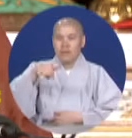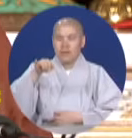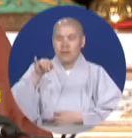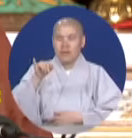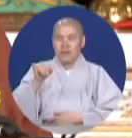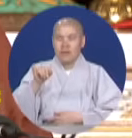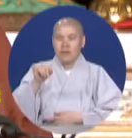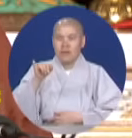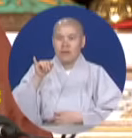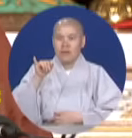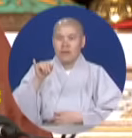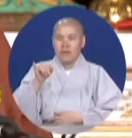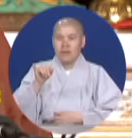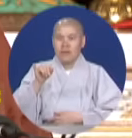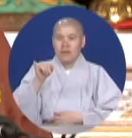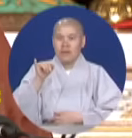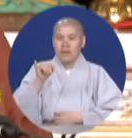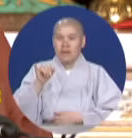훈기